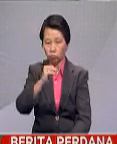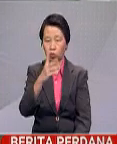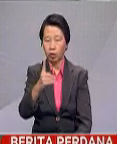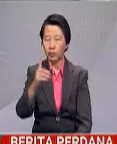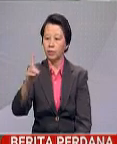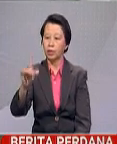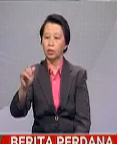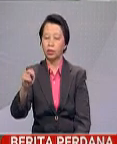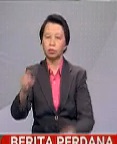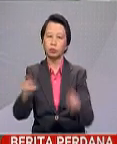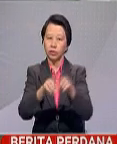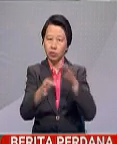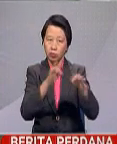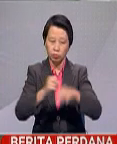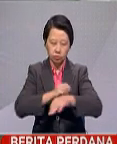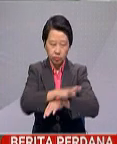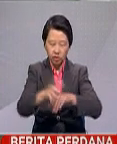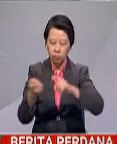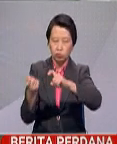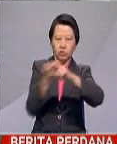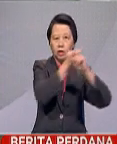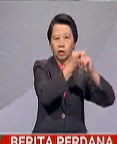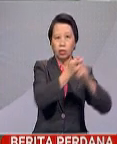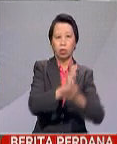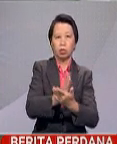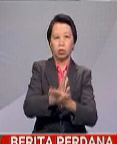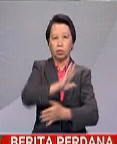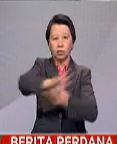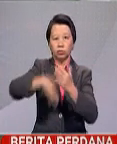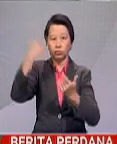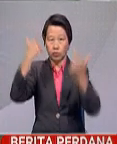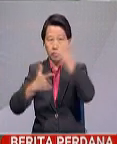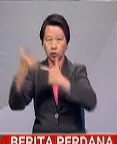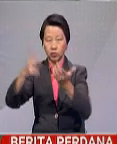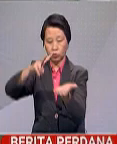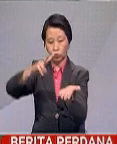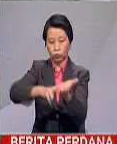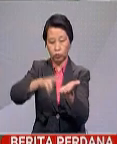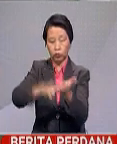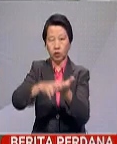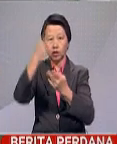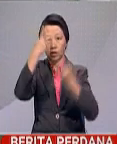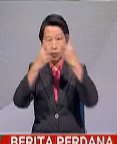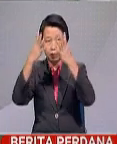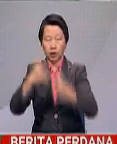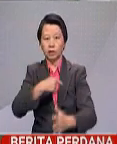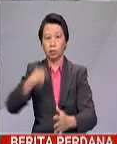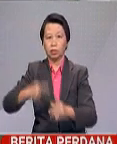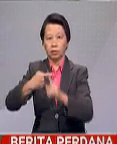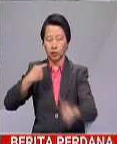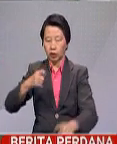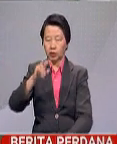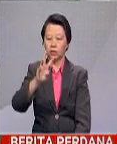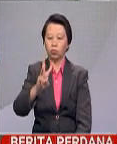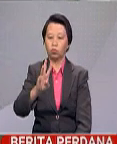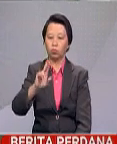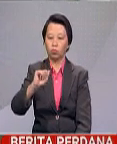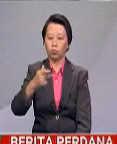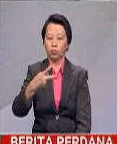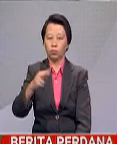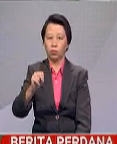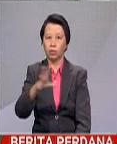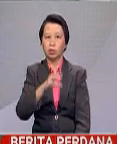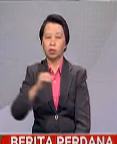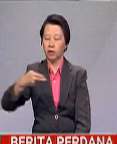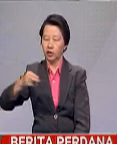Ketapi turut mengulas impak penggantungan sementara semua jenis visa bagi pelancong Cina dari Wuhan dan Hubei terhadap